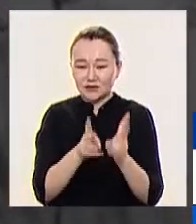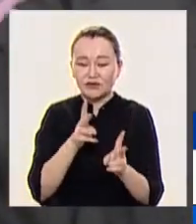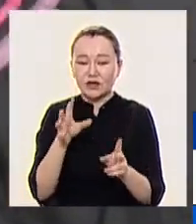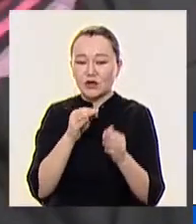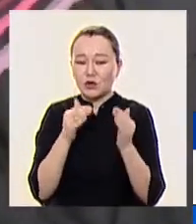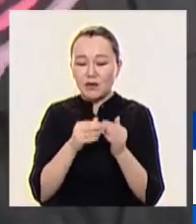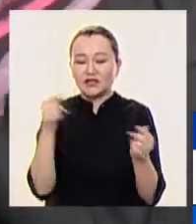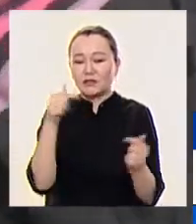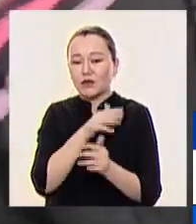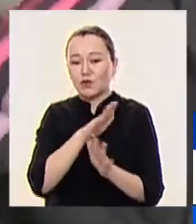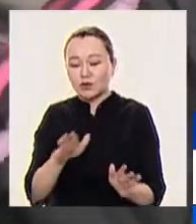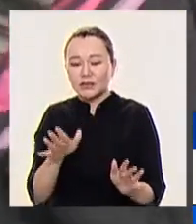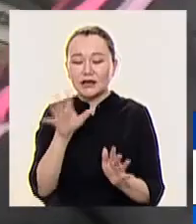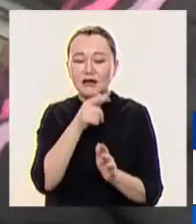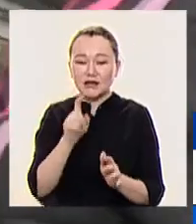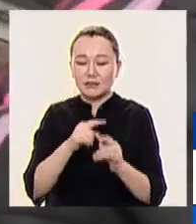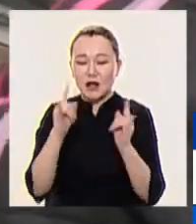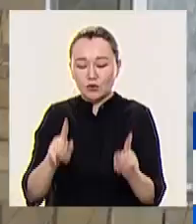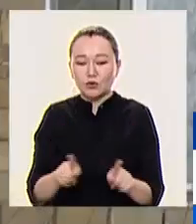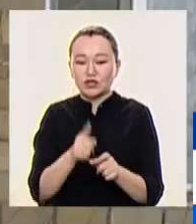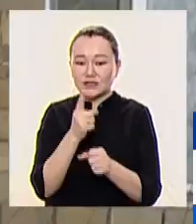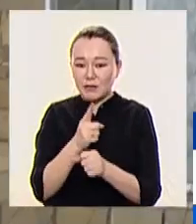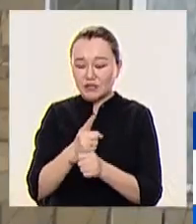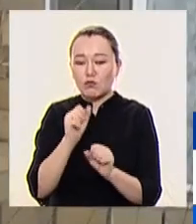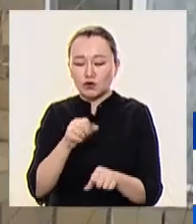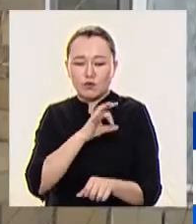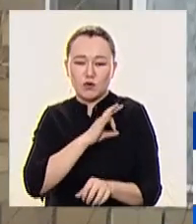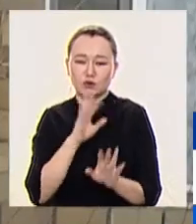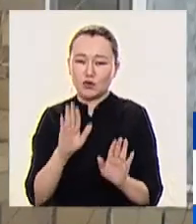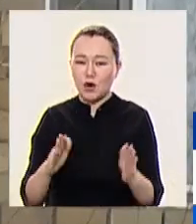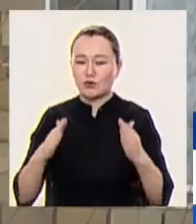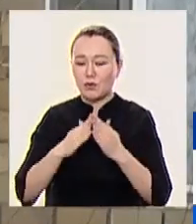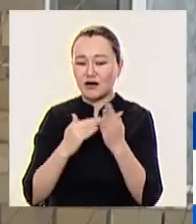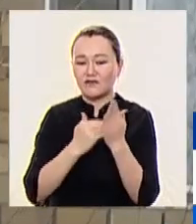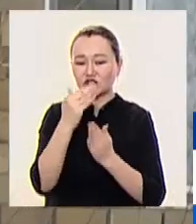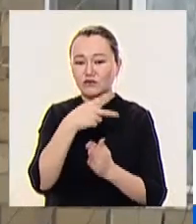дома не рассчитаны. Газовые баллоны тоже под запретом. Ими можно пользоваться только в домах